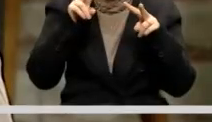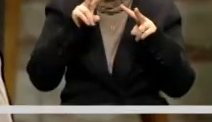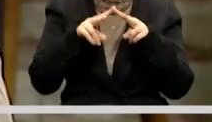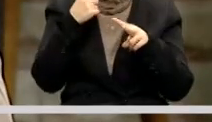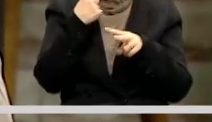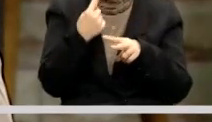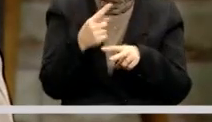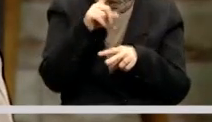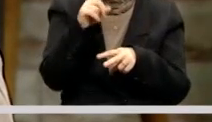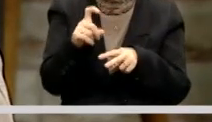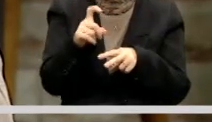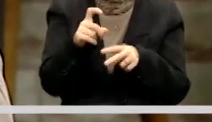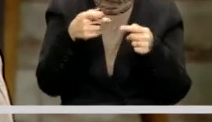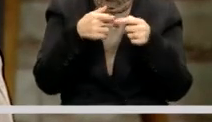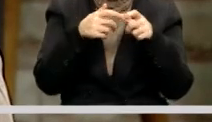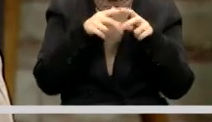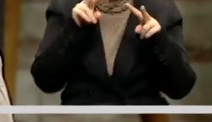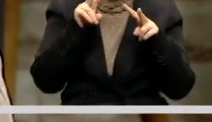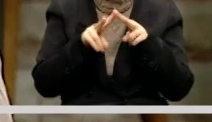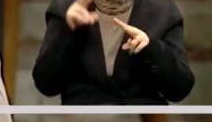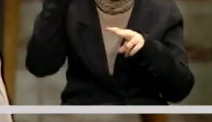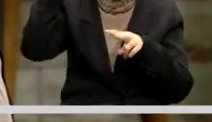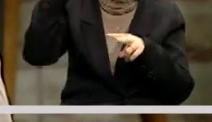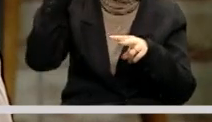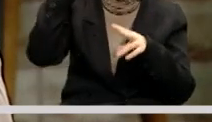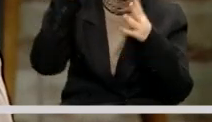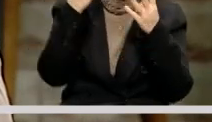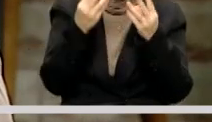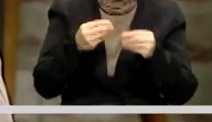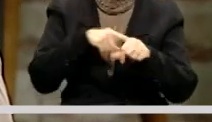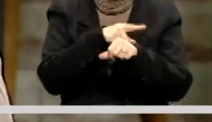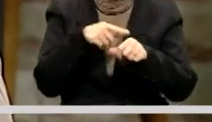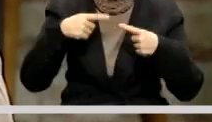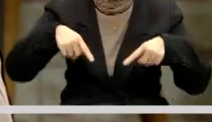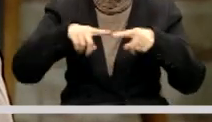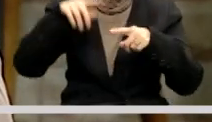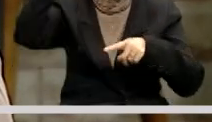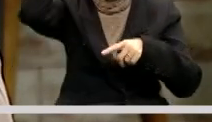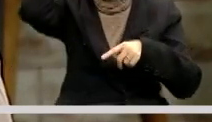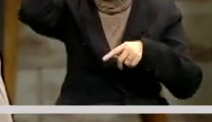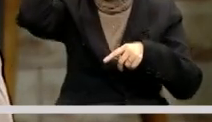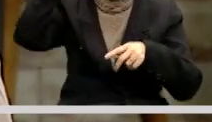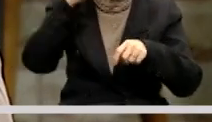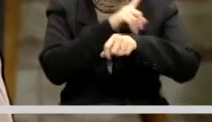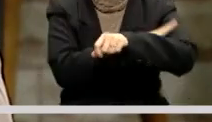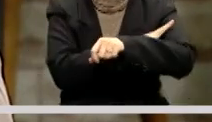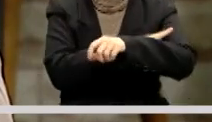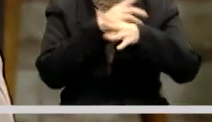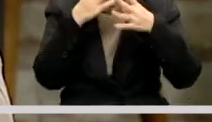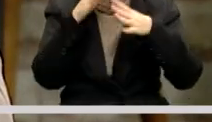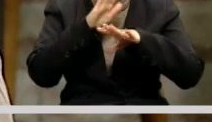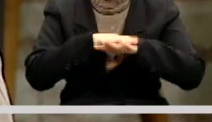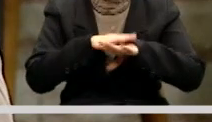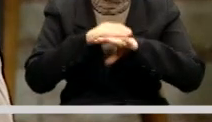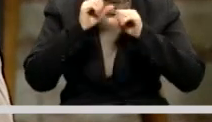REM dönemi genellikle rüyaların olduğu dönemdir. Bizim hafızamızı güçlendiren ve en faydalı kısmı olarak görüyorum ben